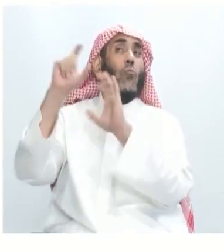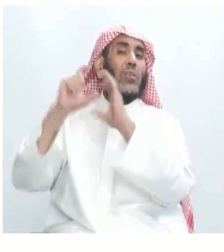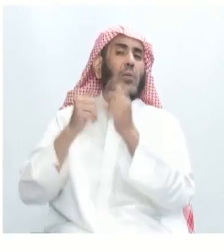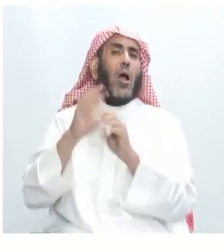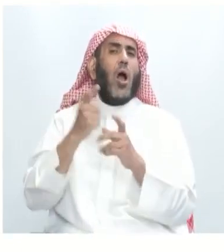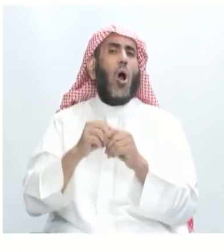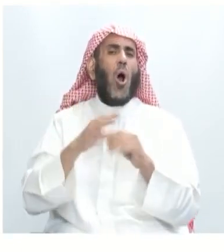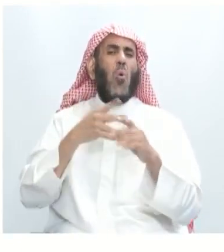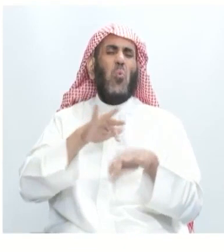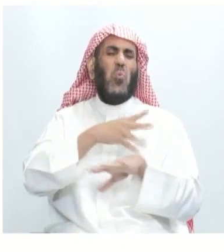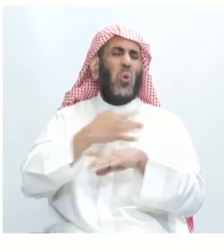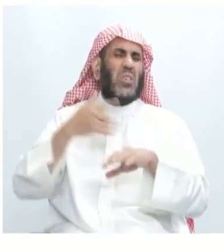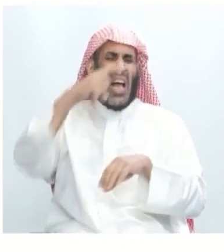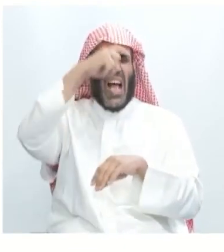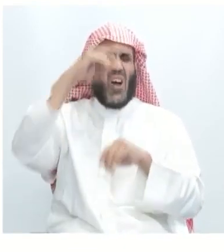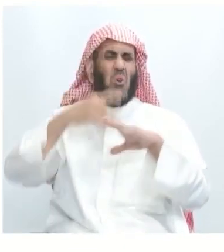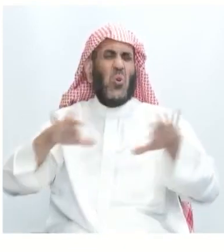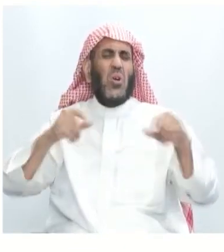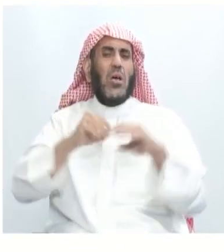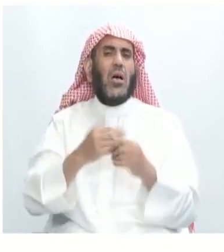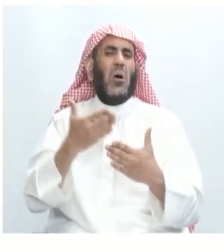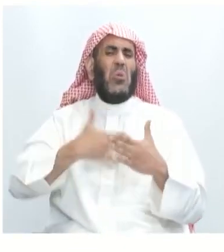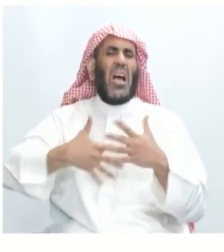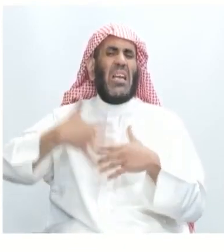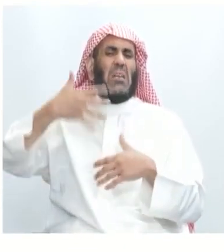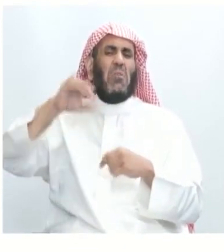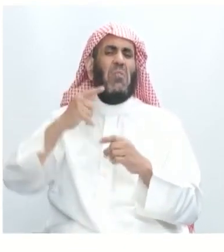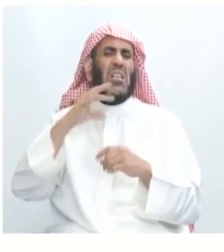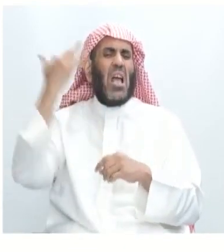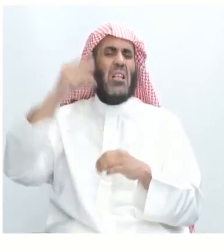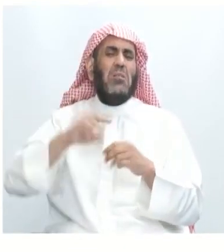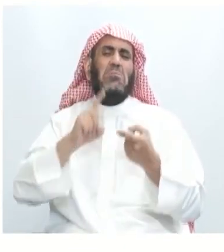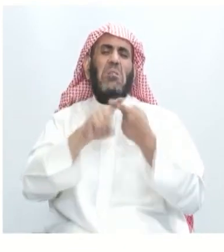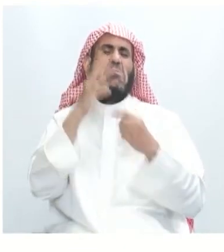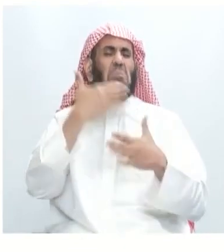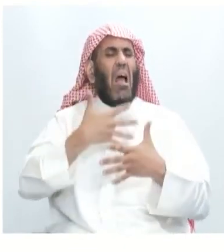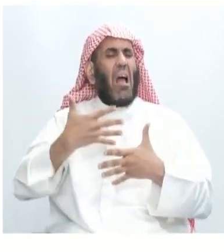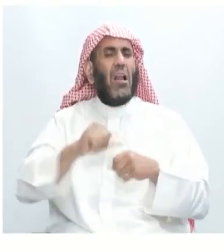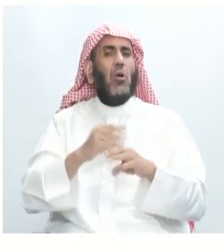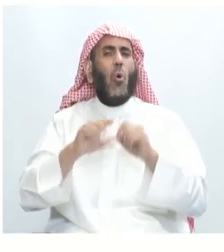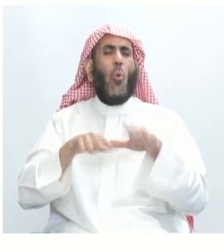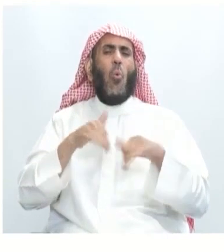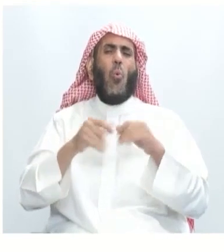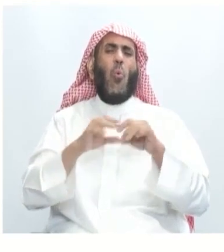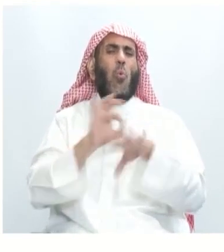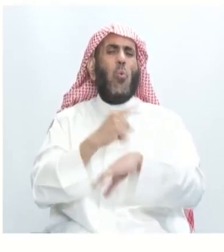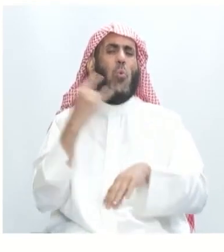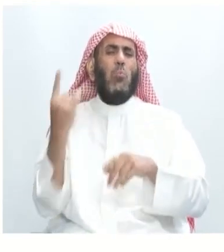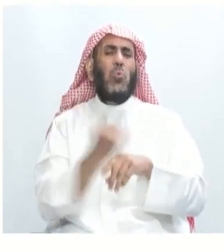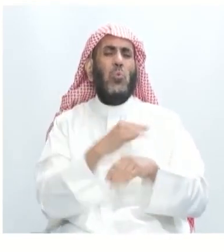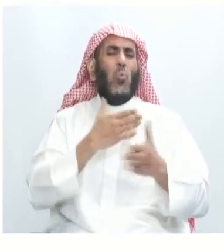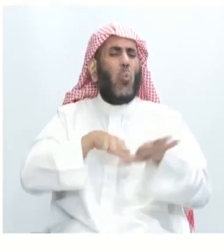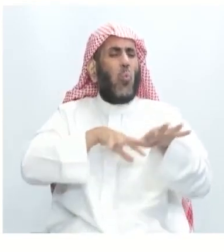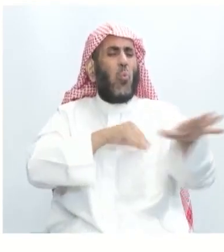ظاهره تصحر او ظاهره تاخر الشباب وثلا والفتيات عن الزواج او ظاهره ازدحام الشوارع والمدن الكبيره يمكنك اختيار